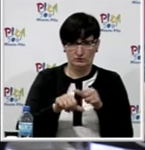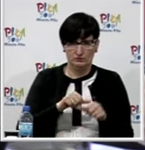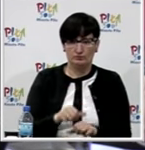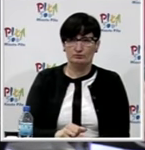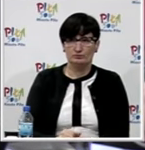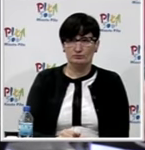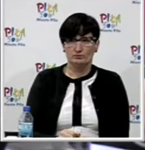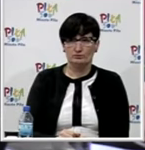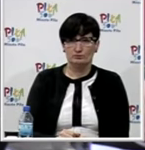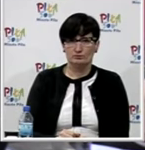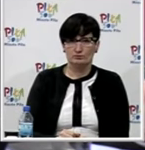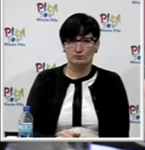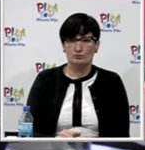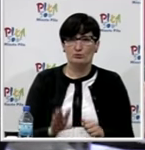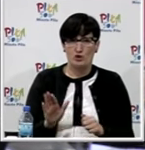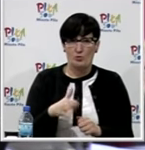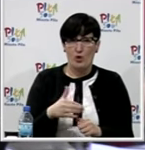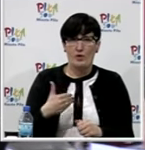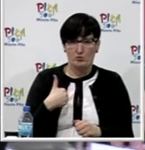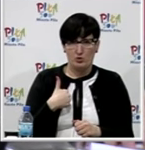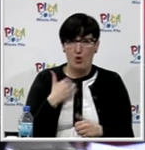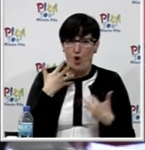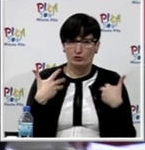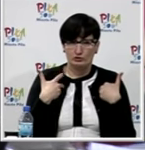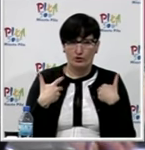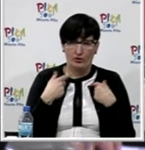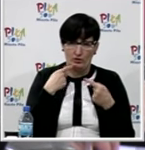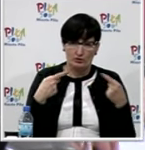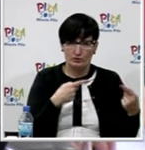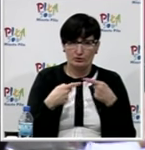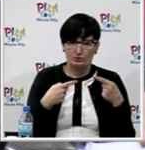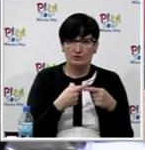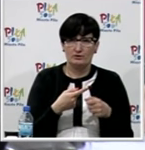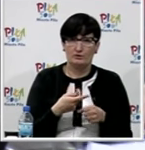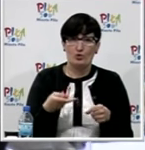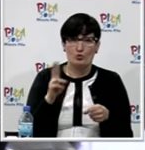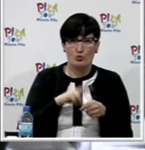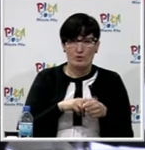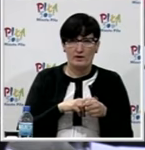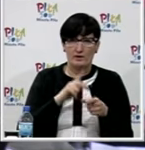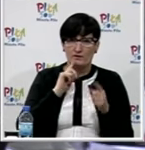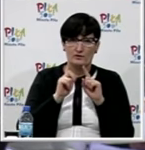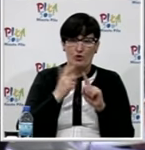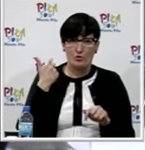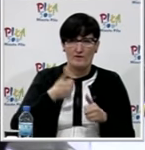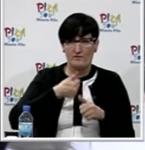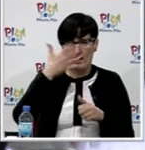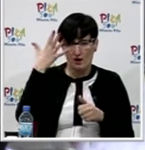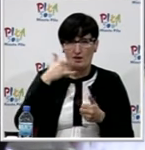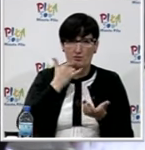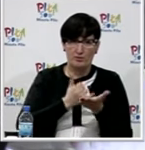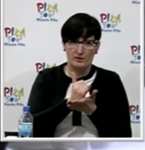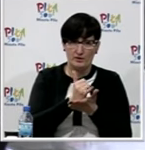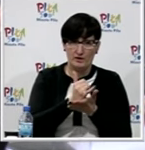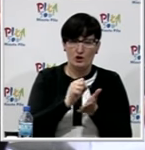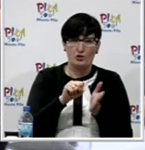oczywiście przedmiotem ożywionej dyskusji, która wywołała szereg pytań w odniesieniu do